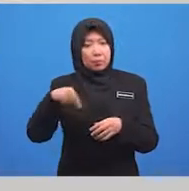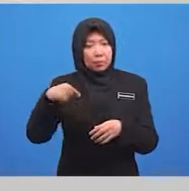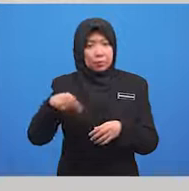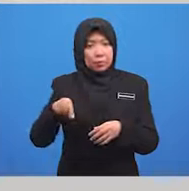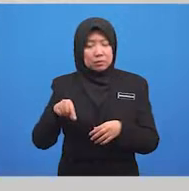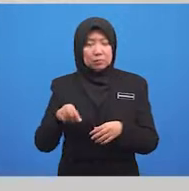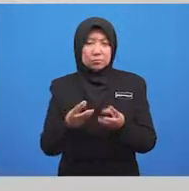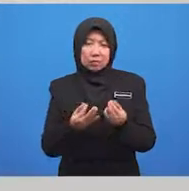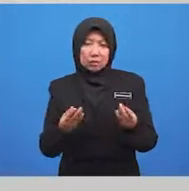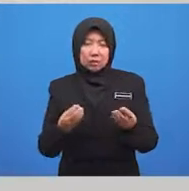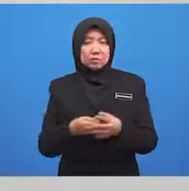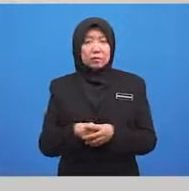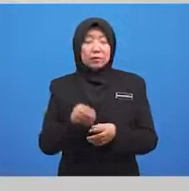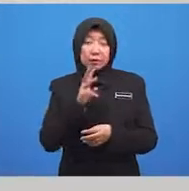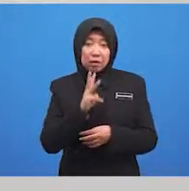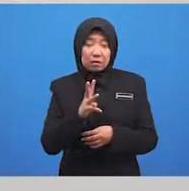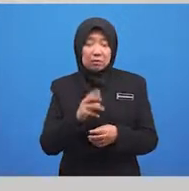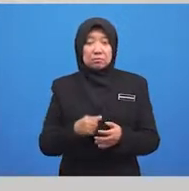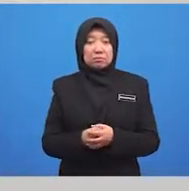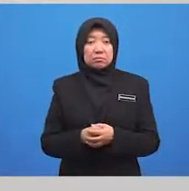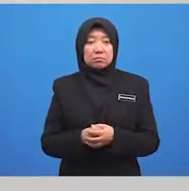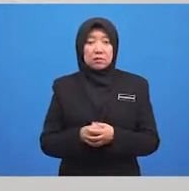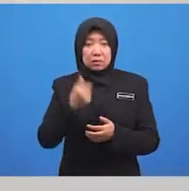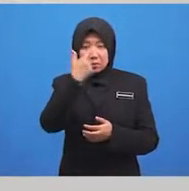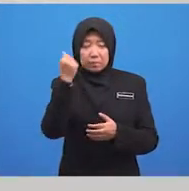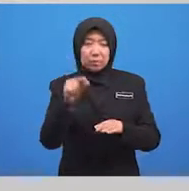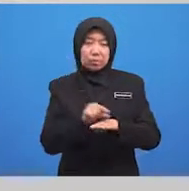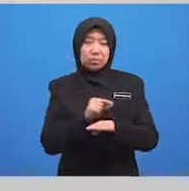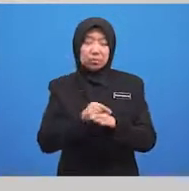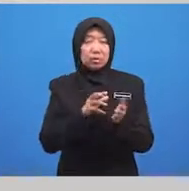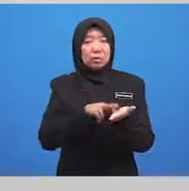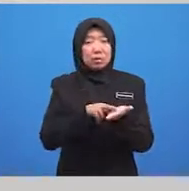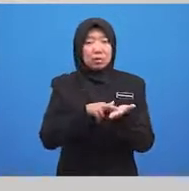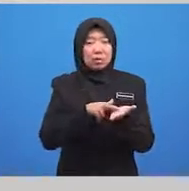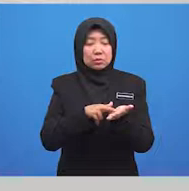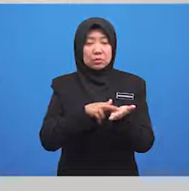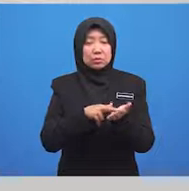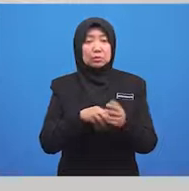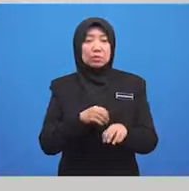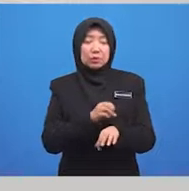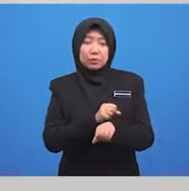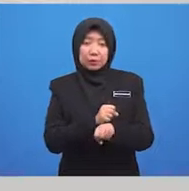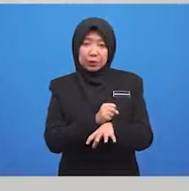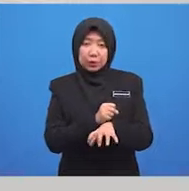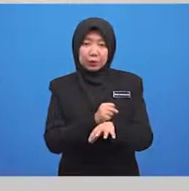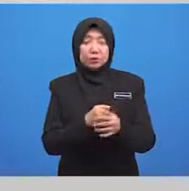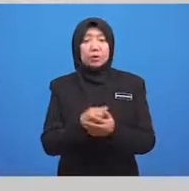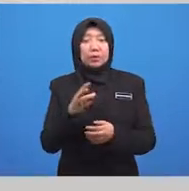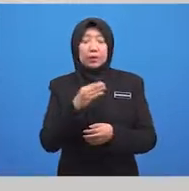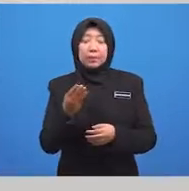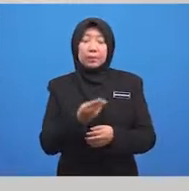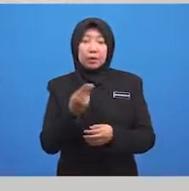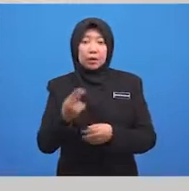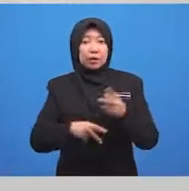tanah dan air. Ini kerana penggunaan racun serangga dan bahan kimia yang tidak terkawal